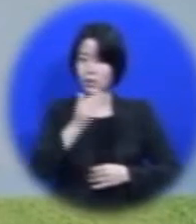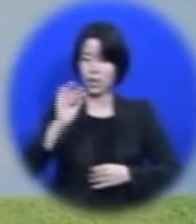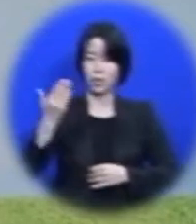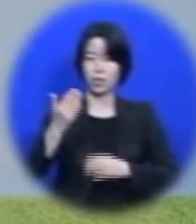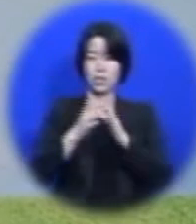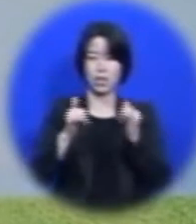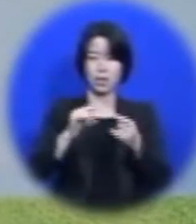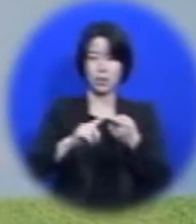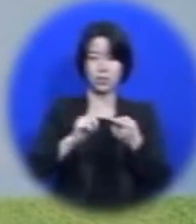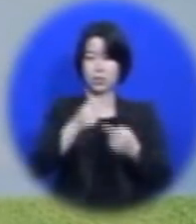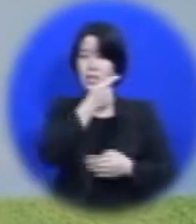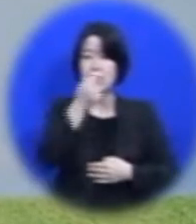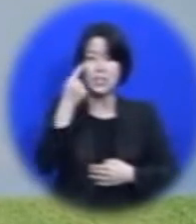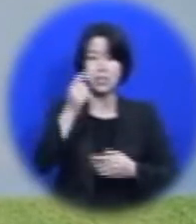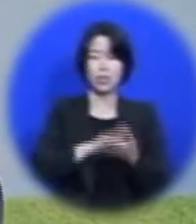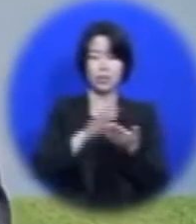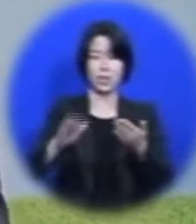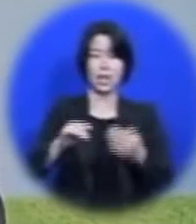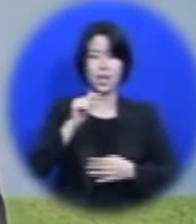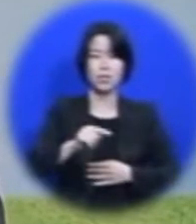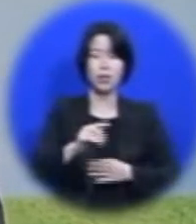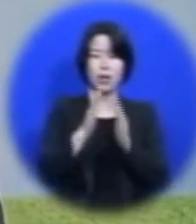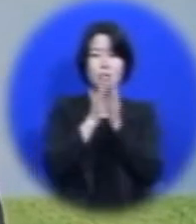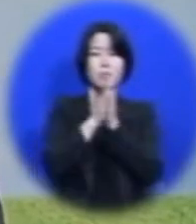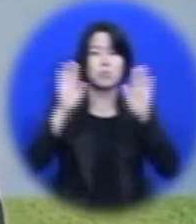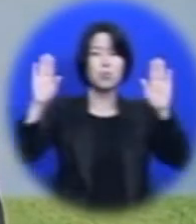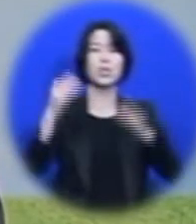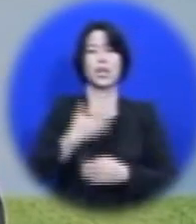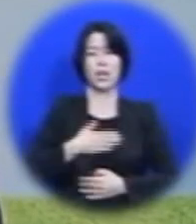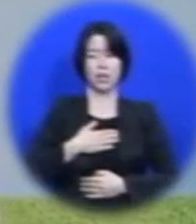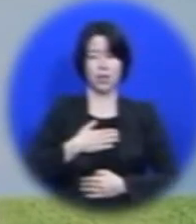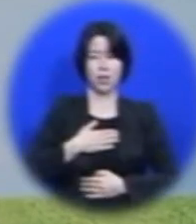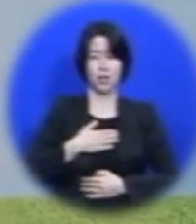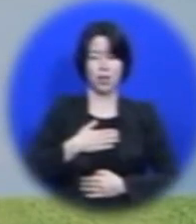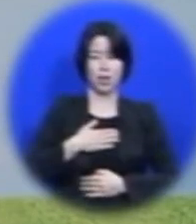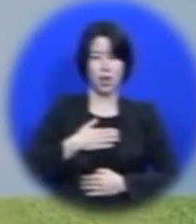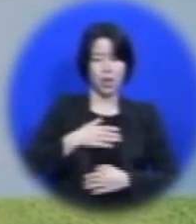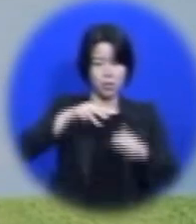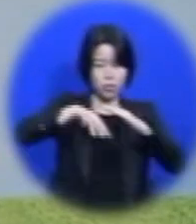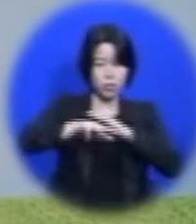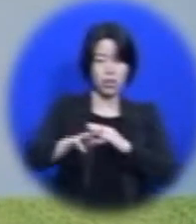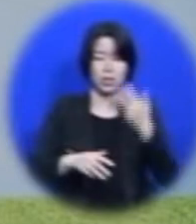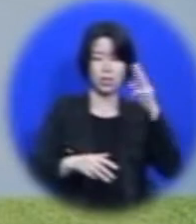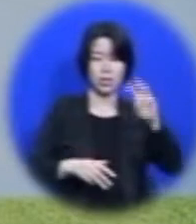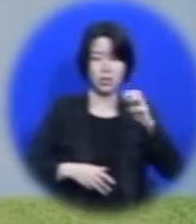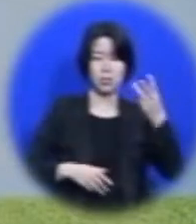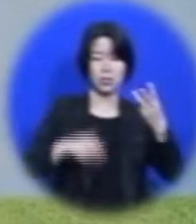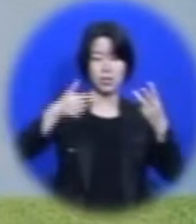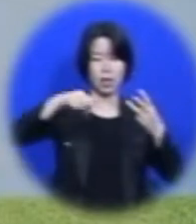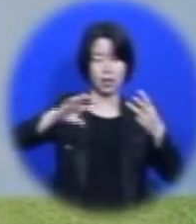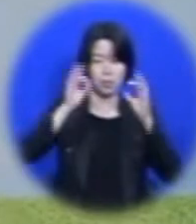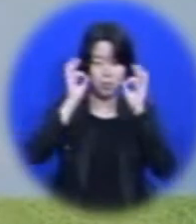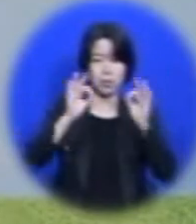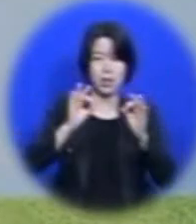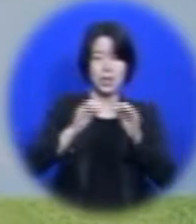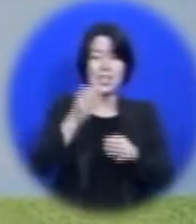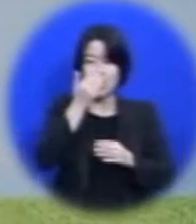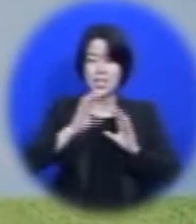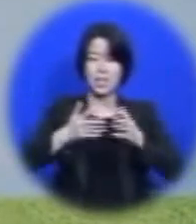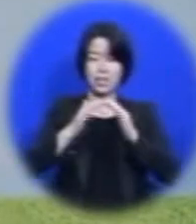사람이라는 증거입니다. 이걸 모세가 알았어요. 출애굽기 32장에 보면 이스라엘 백성이 금송아지를